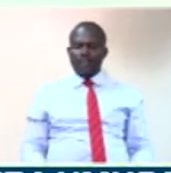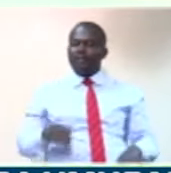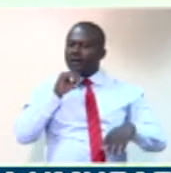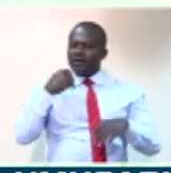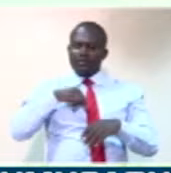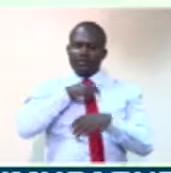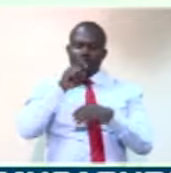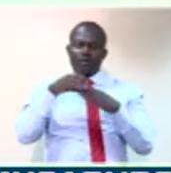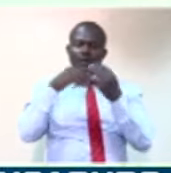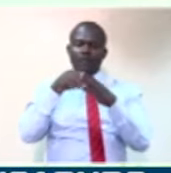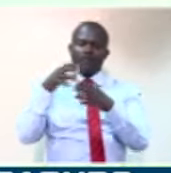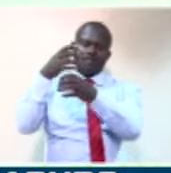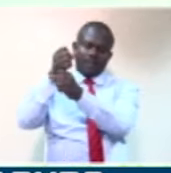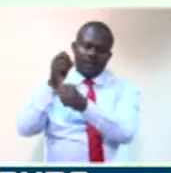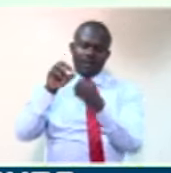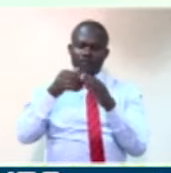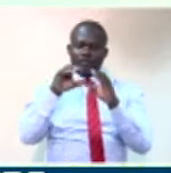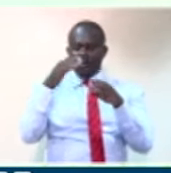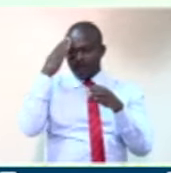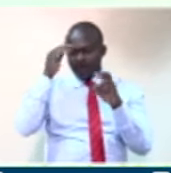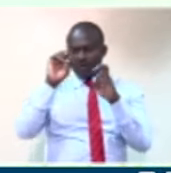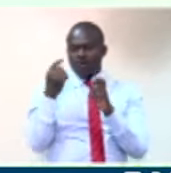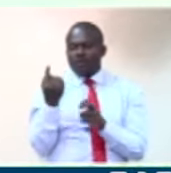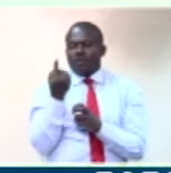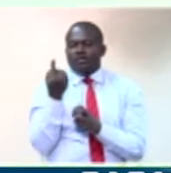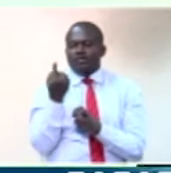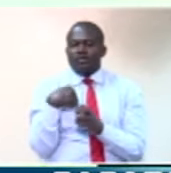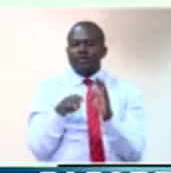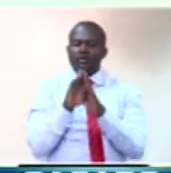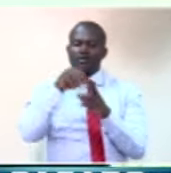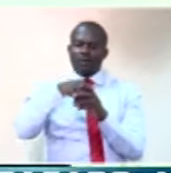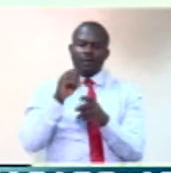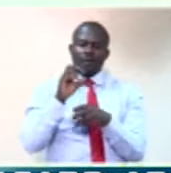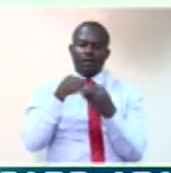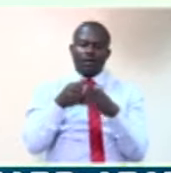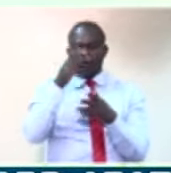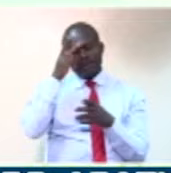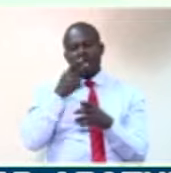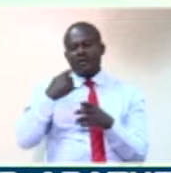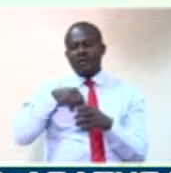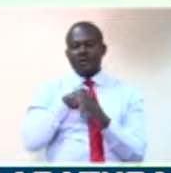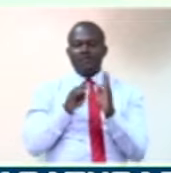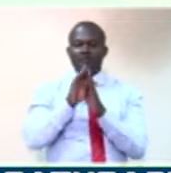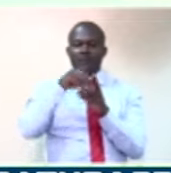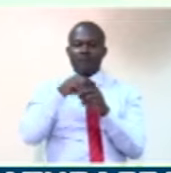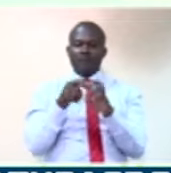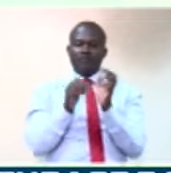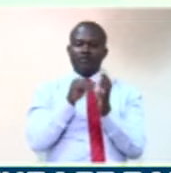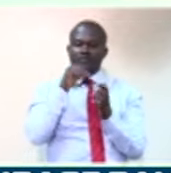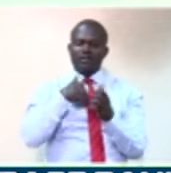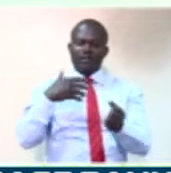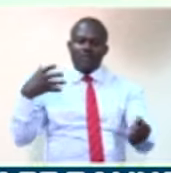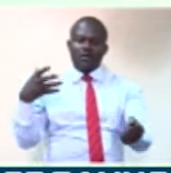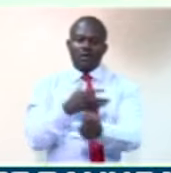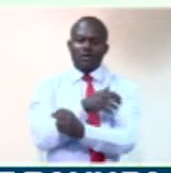kuba nyobora federation cyangwa equipe kubera ko gusa nayikuriyemo cyangwa se ababyeyi banjye bayikuriyemo, ariko ntafite ububasha